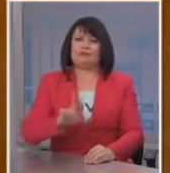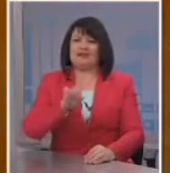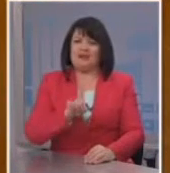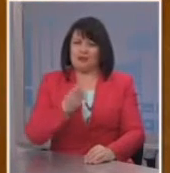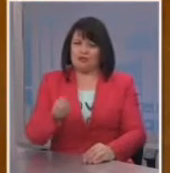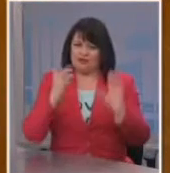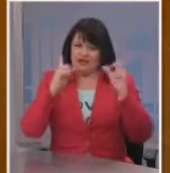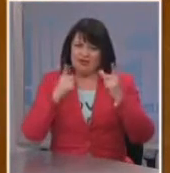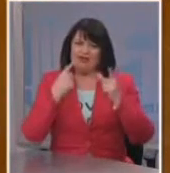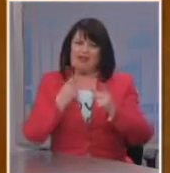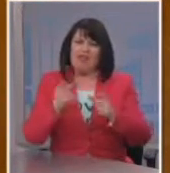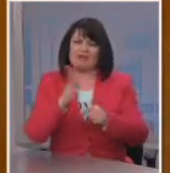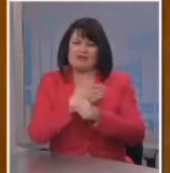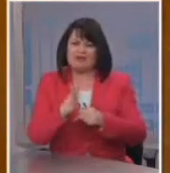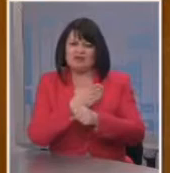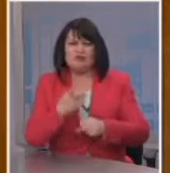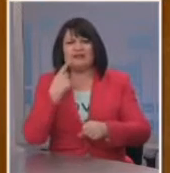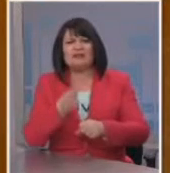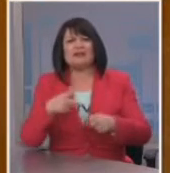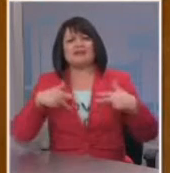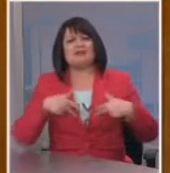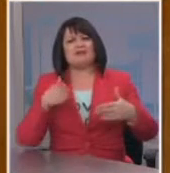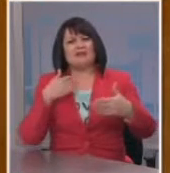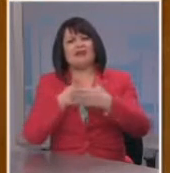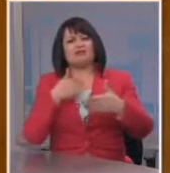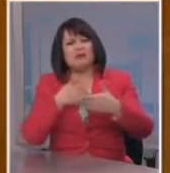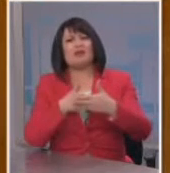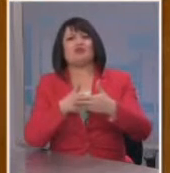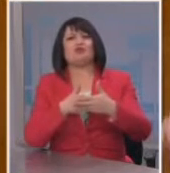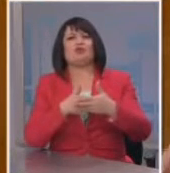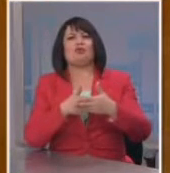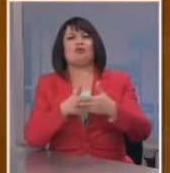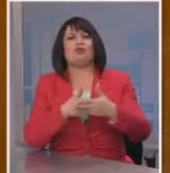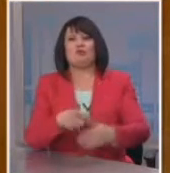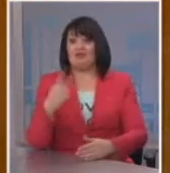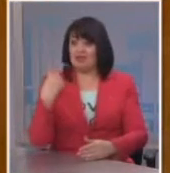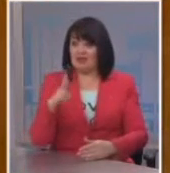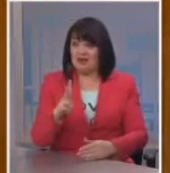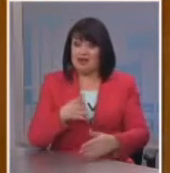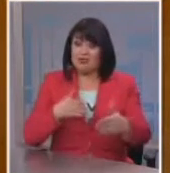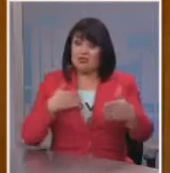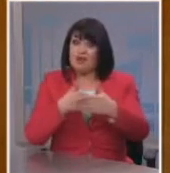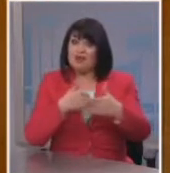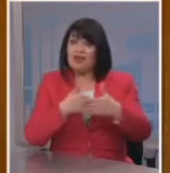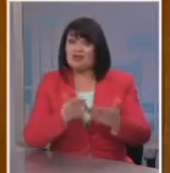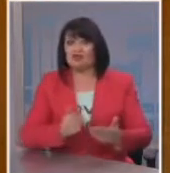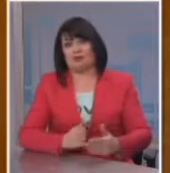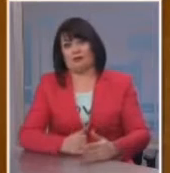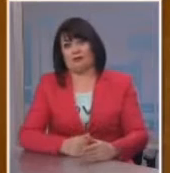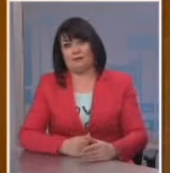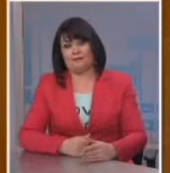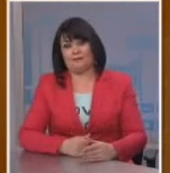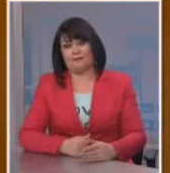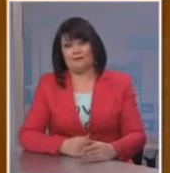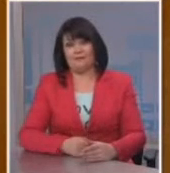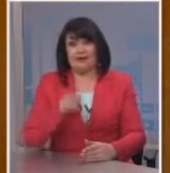καταστροφής, μιλάτε για αδιέξοδα της κυβέρνησης, ενώ πρώτοι για τα δικά σας αδιέξοδα τα οποία θέλετε να κρύψετε. Είστε ένα